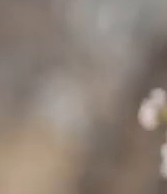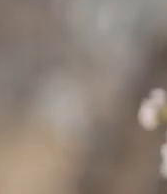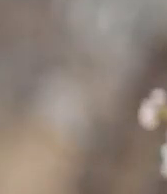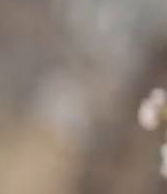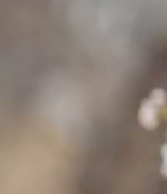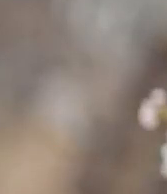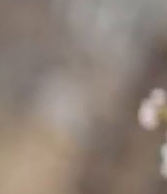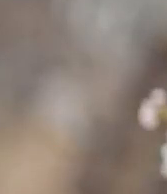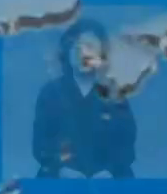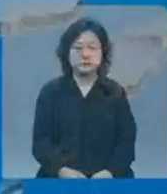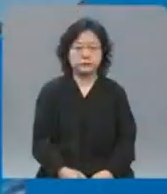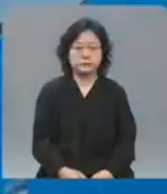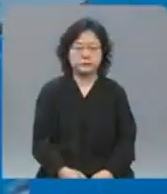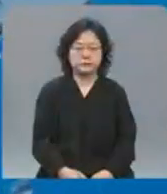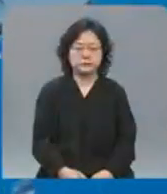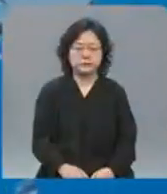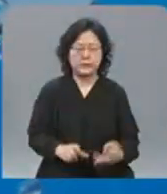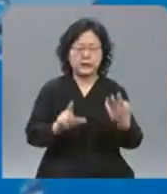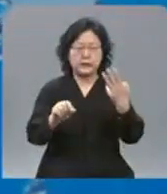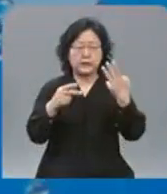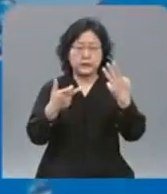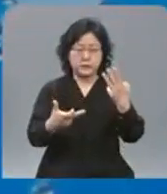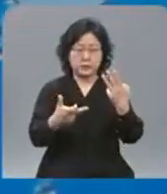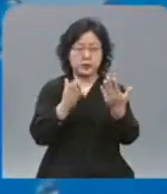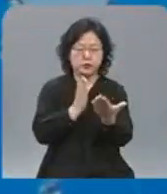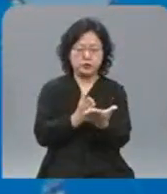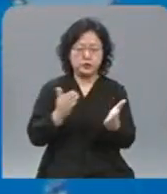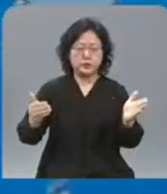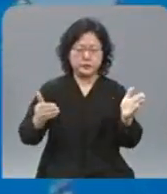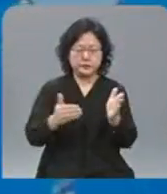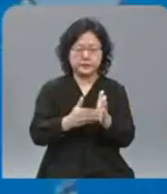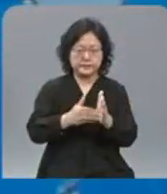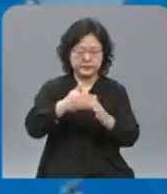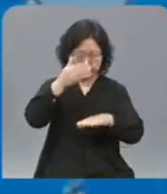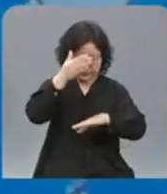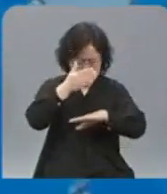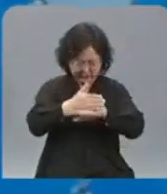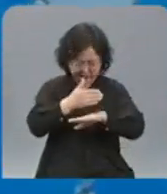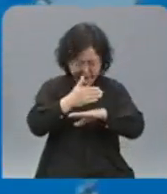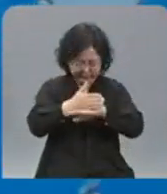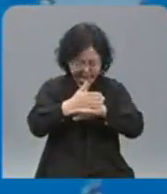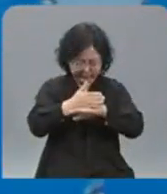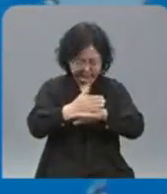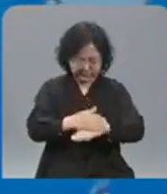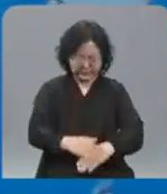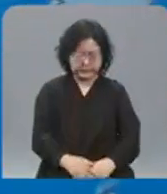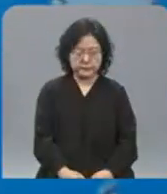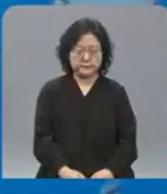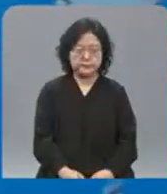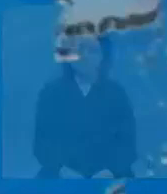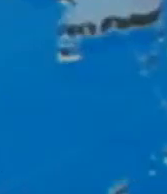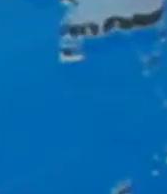날씨였습니다. 3월 17일 뉴스광장 마칩니다. 시청해주신 여러분 고맙습니다.